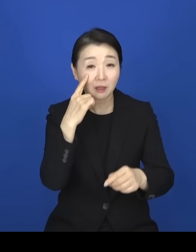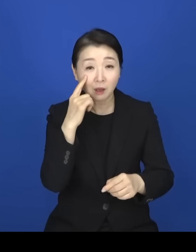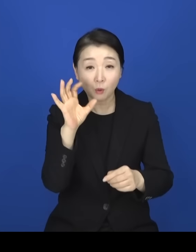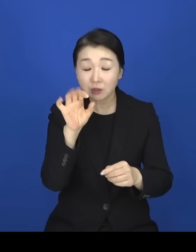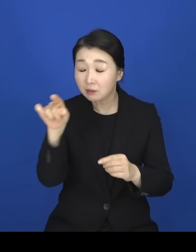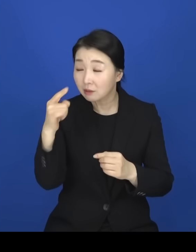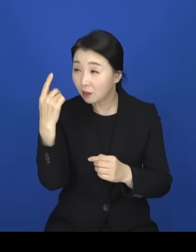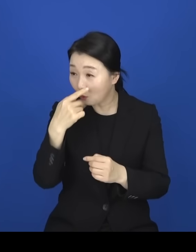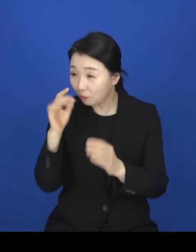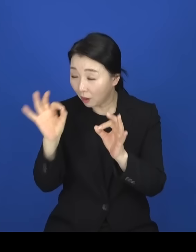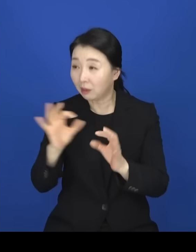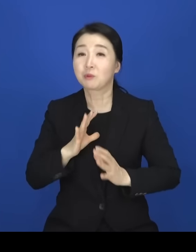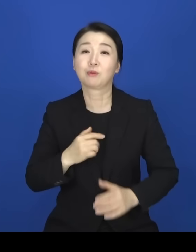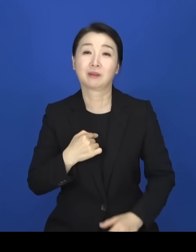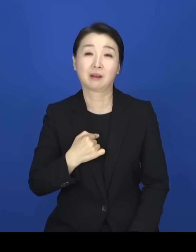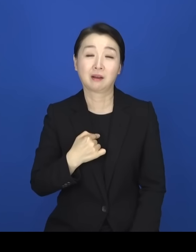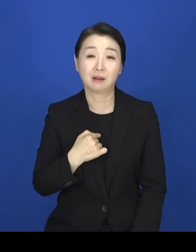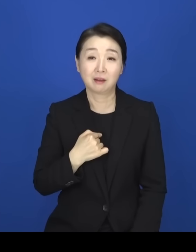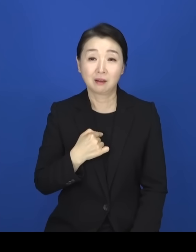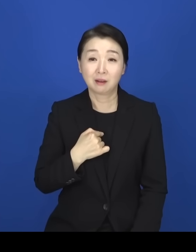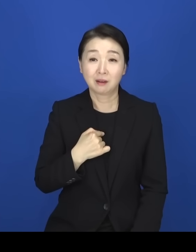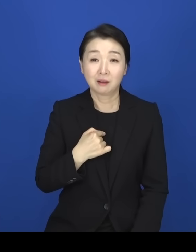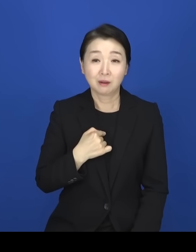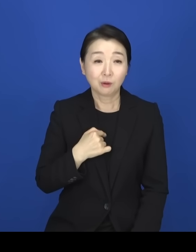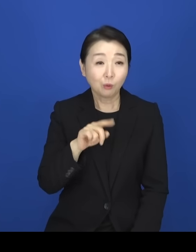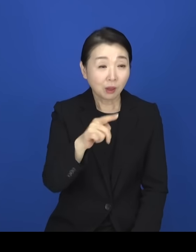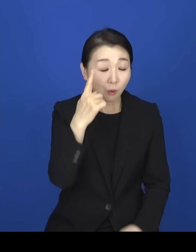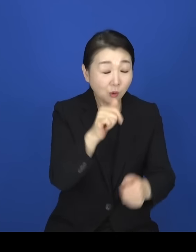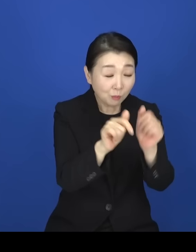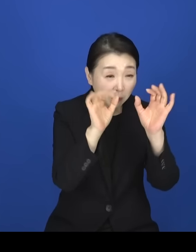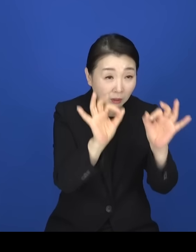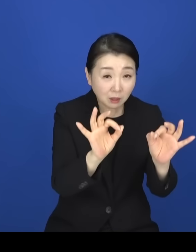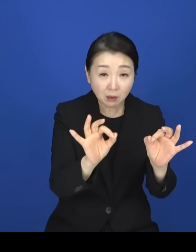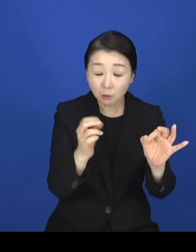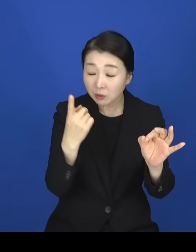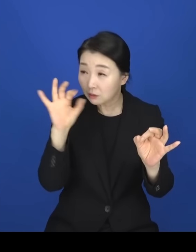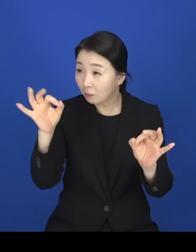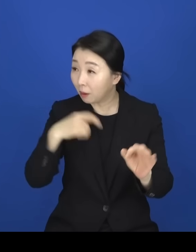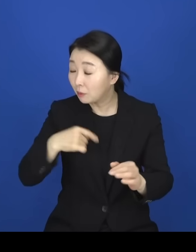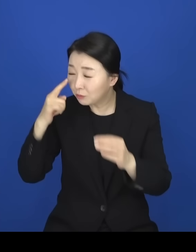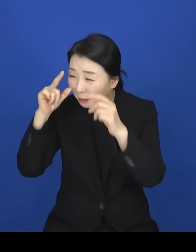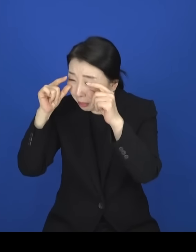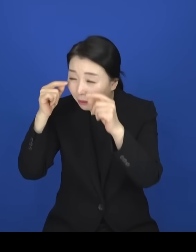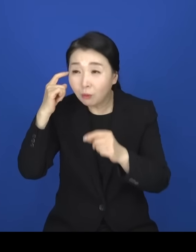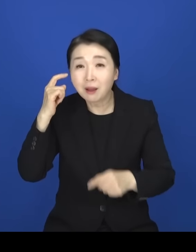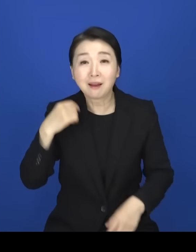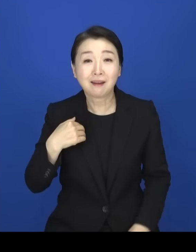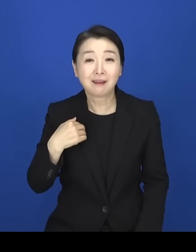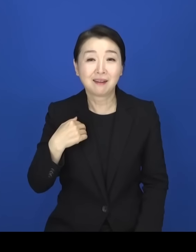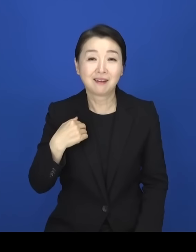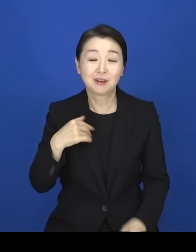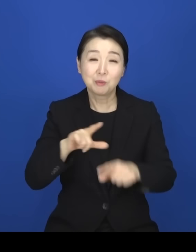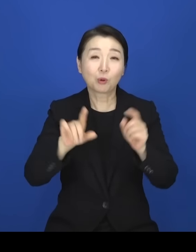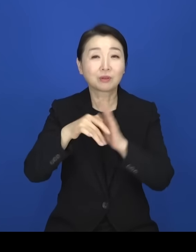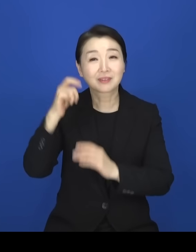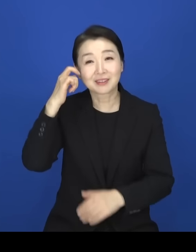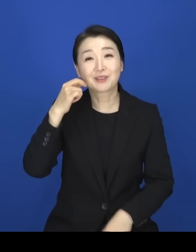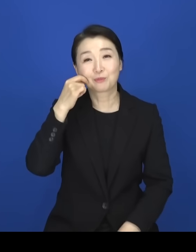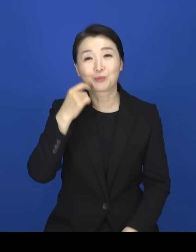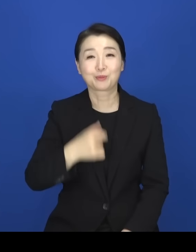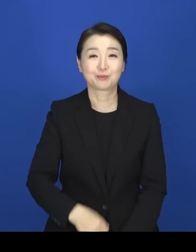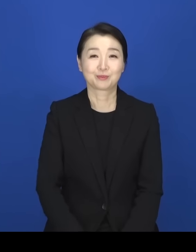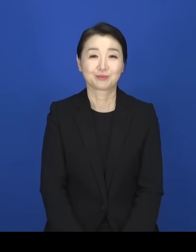가서 제 거울 보고 깜짝 놀랄 때가 있으니까 눈이 거기에 있다가 맞아. 왜 이렇게 눈이 왜 이렇게 조그맣지? 뭐 이럴 때가 있어요. 분석 때 못 느끼다. 맞아요. 그런